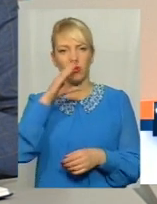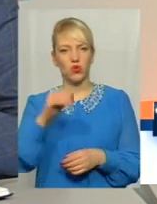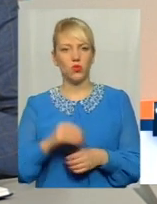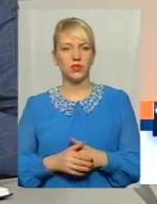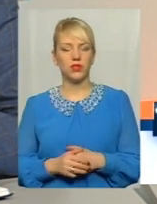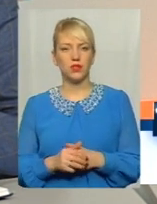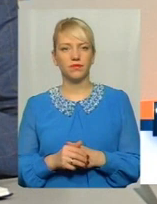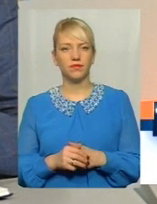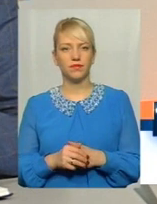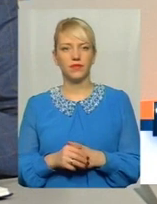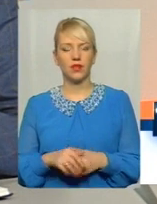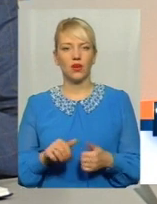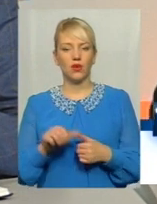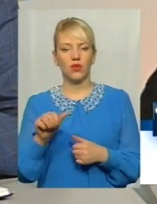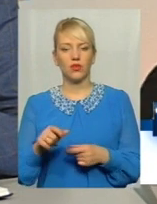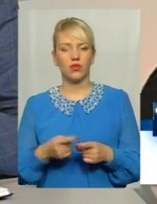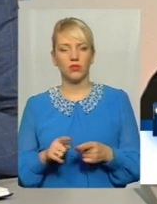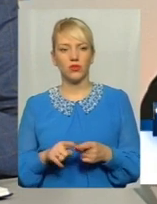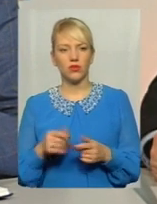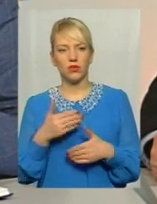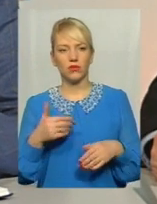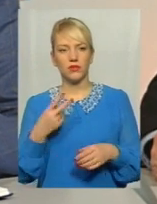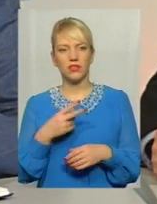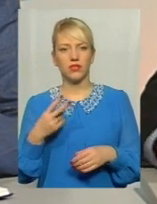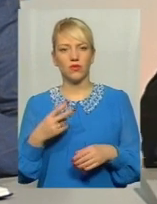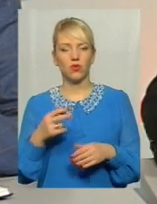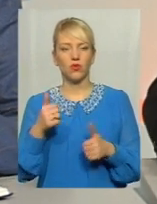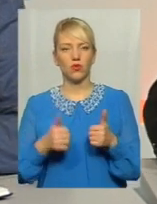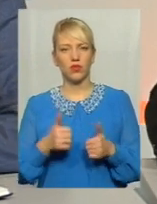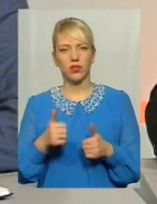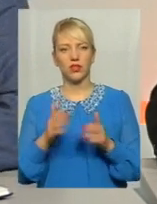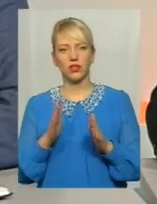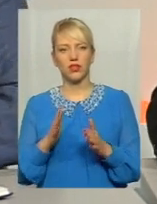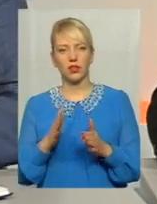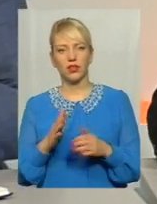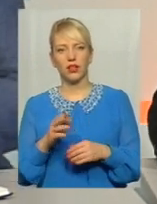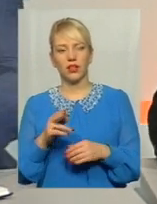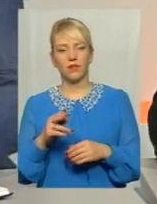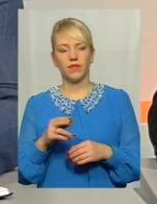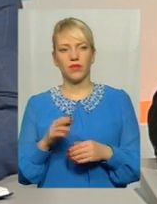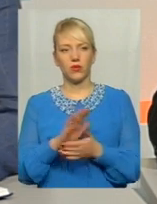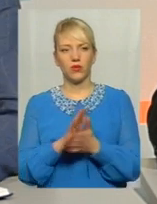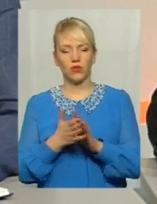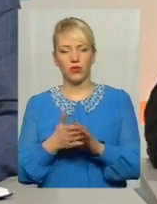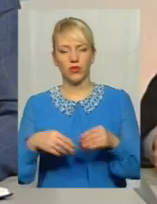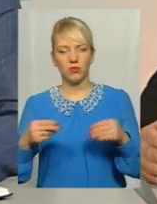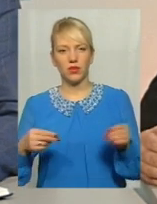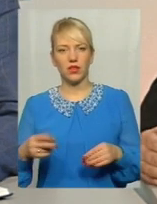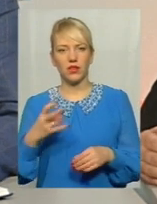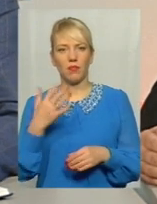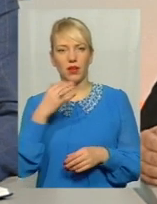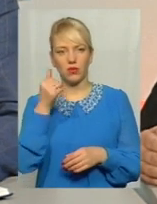того, ми ж з 22 конкурсів, тільки по 7 конкурсів уклали договори на 5 років.